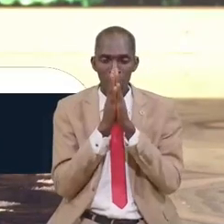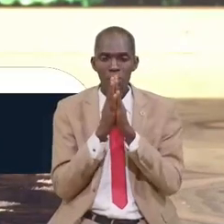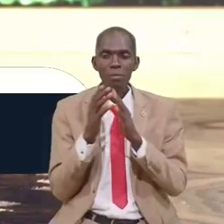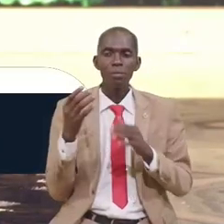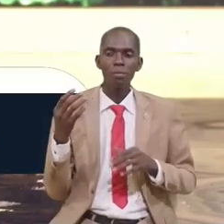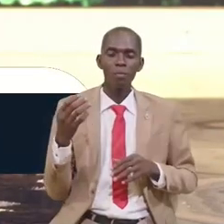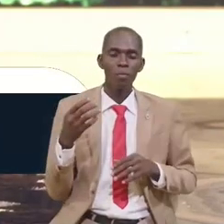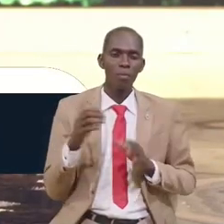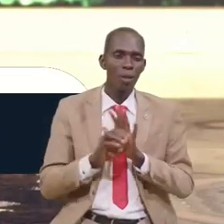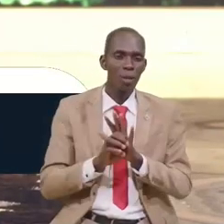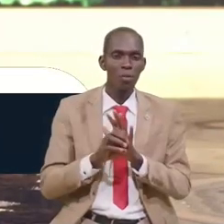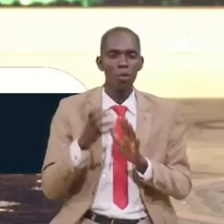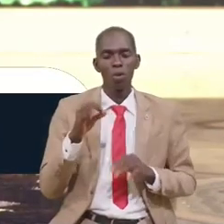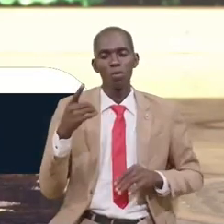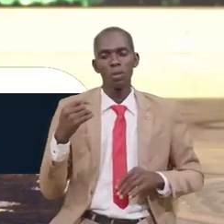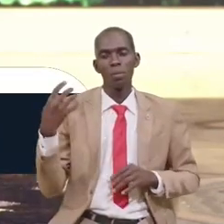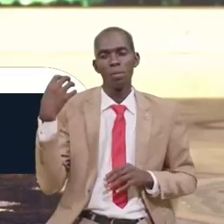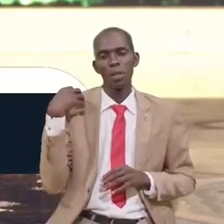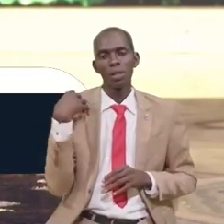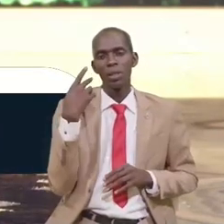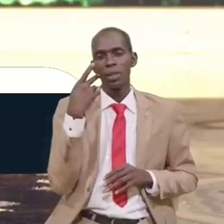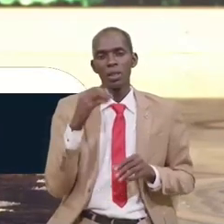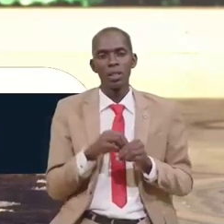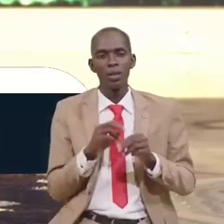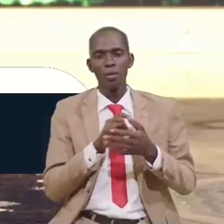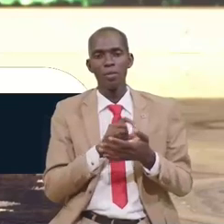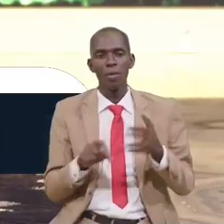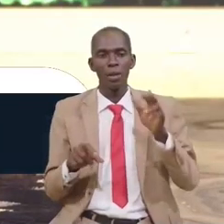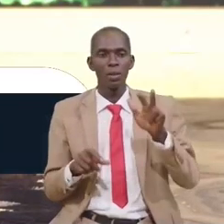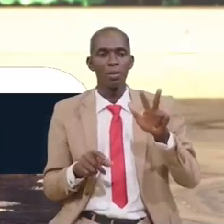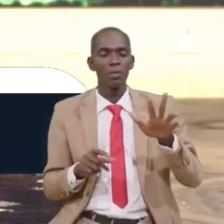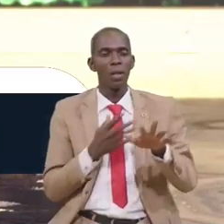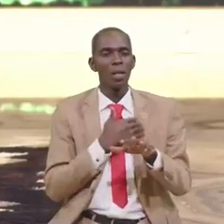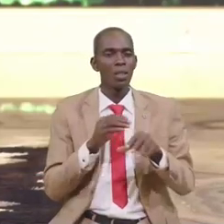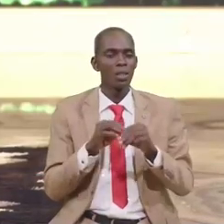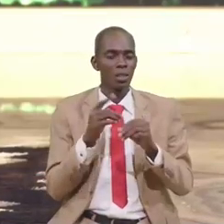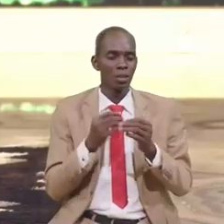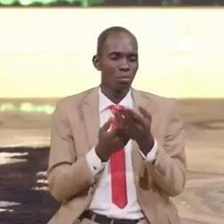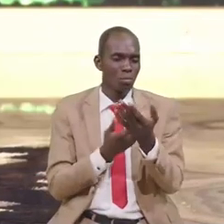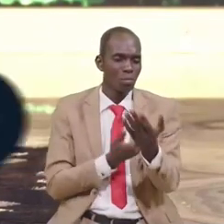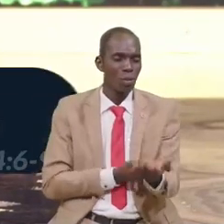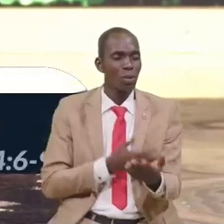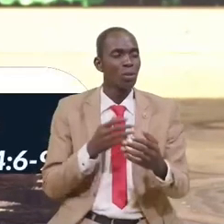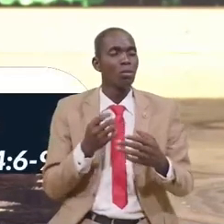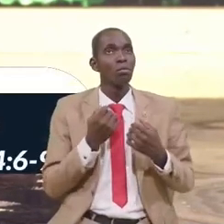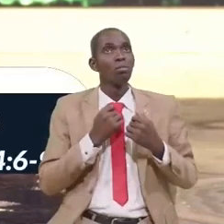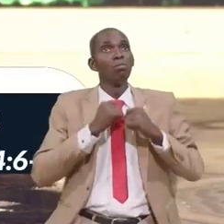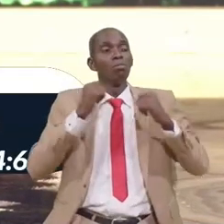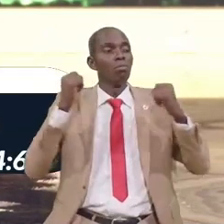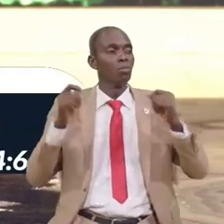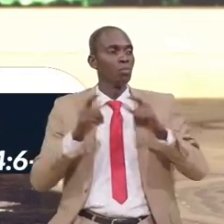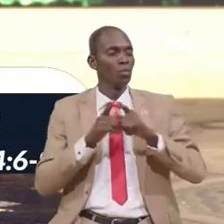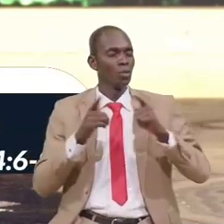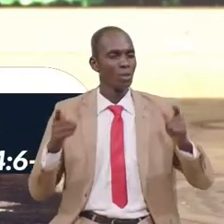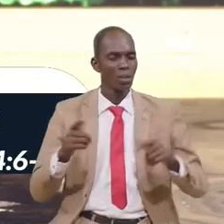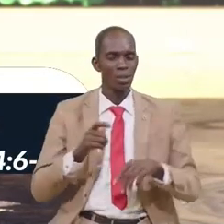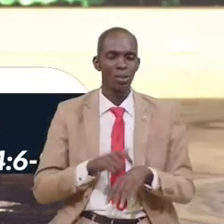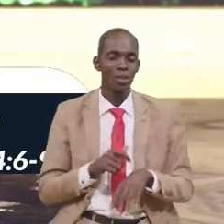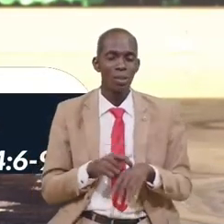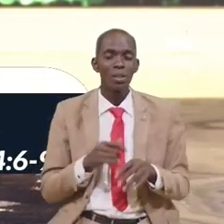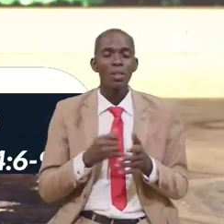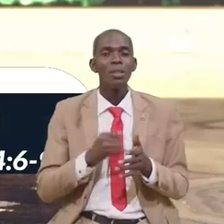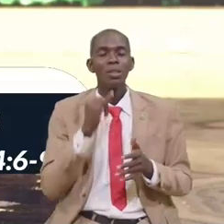de prière du maître. Le verset 35, vers le matin, pendant qu'il faisait encore très sombre.